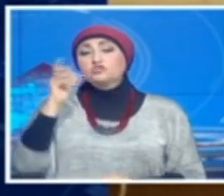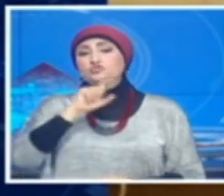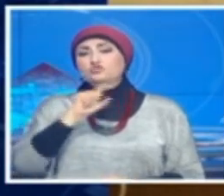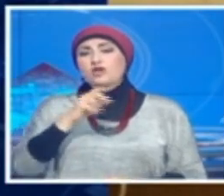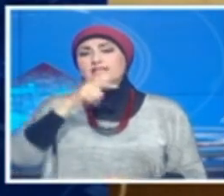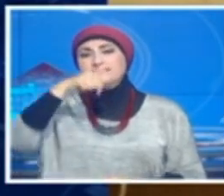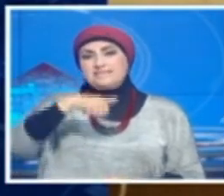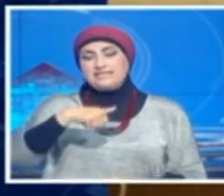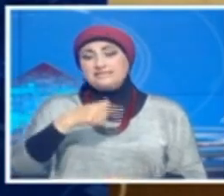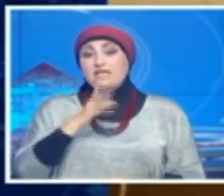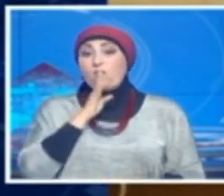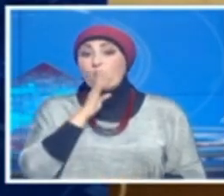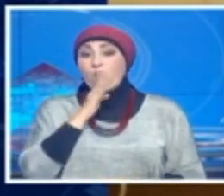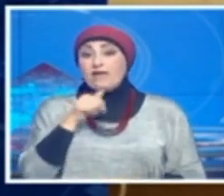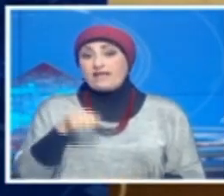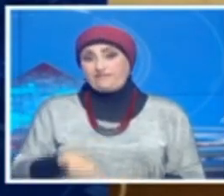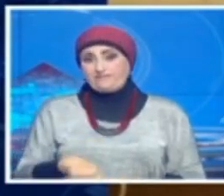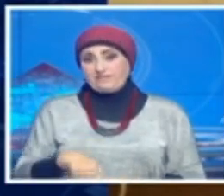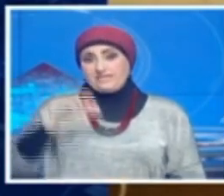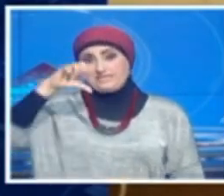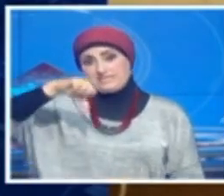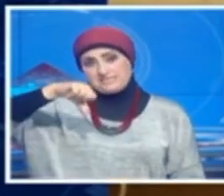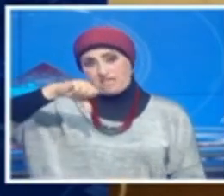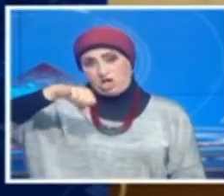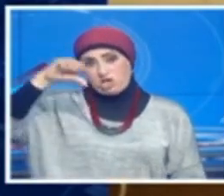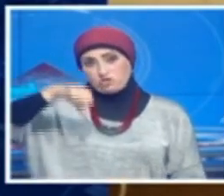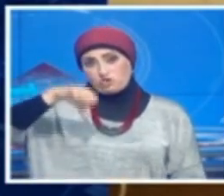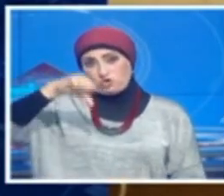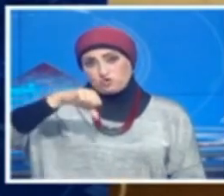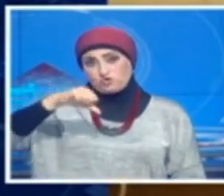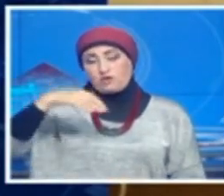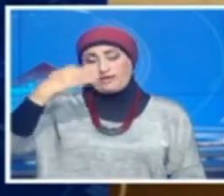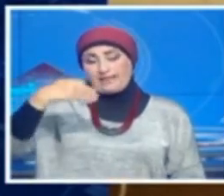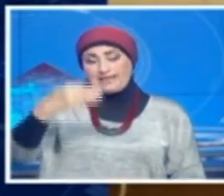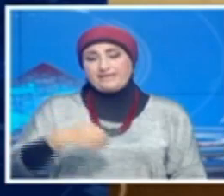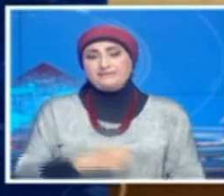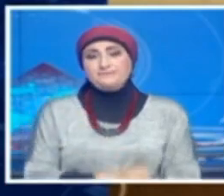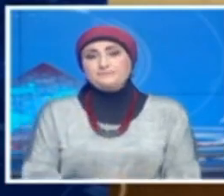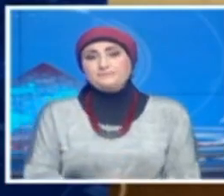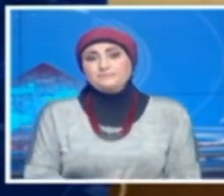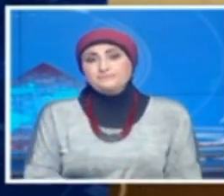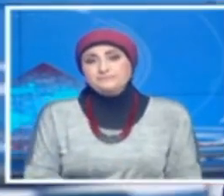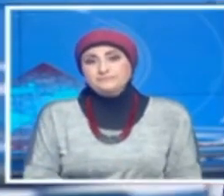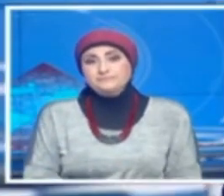وإيداع الأوراق في 19 من يونيو المقبل.